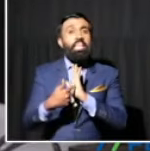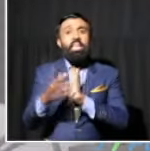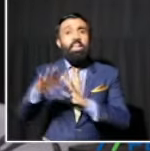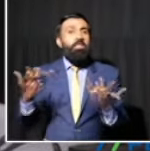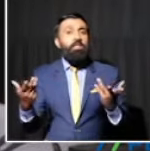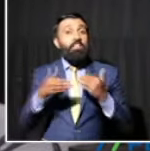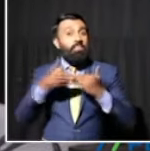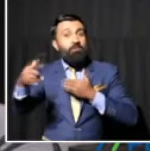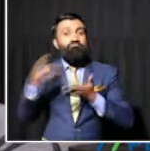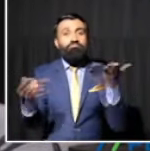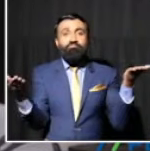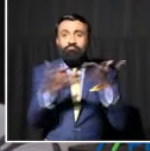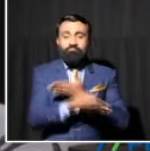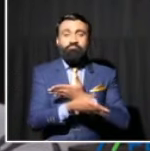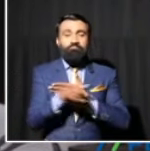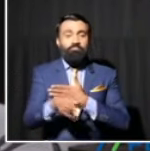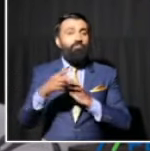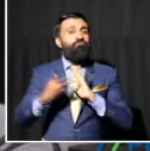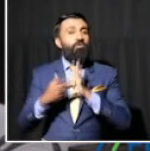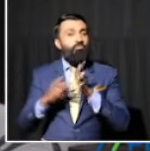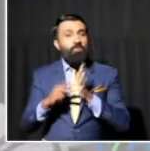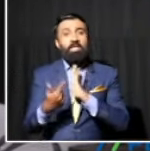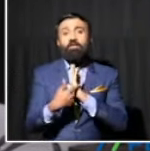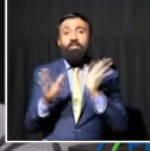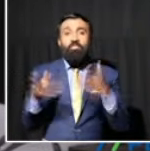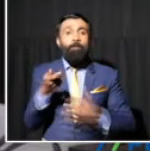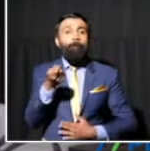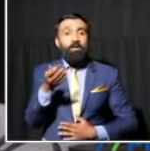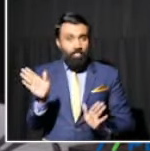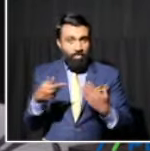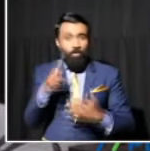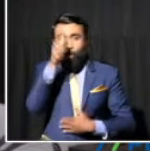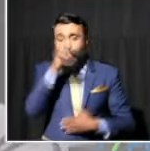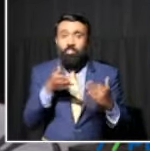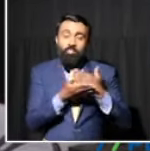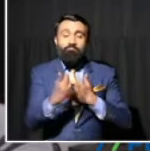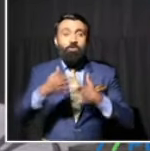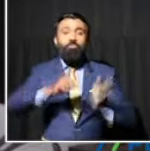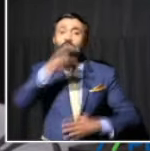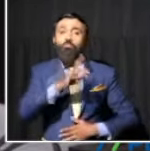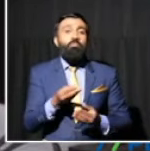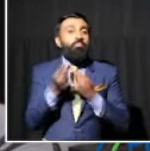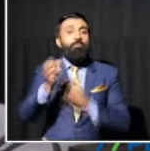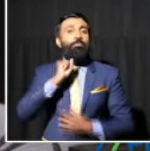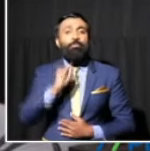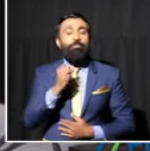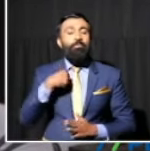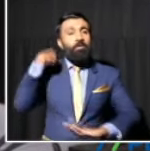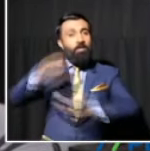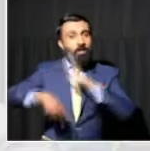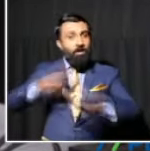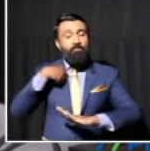ගිවිසුම් මේවා. අඩුමතර මේ නම් මෙහෙම ව්‍යාපෘතියක් තියෙනවා ටෙන්ඩර් කැඳවලා මිල ගණන් කඳවන්නකෝ. ඇයි යටින් කැබිනට් මණ්ඩලයට ගෙන අනුමැතිය දෙන්නේ? ඒ නිසා මේ රටේ මේ